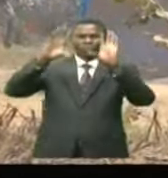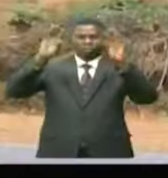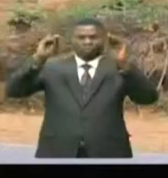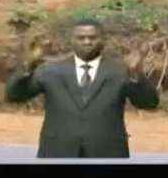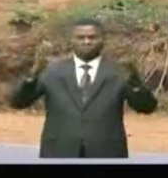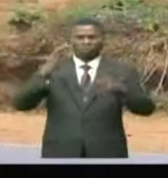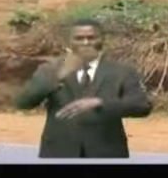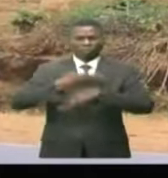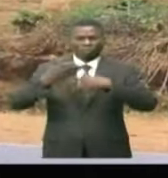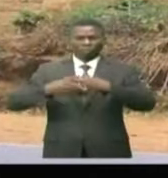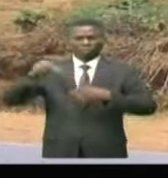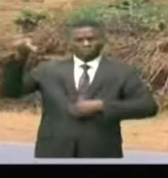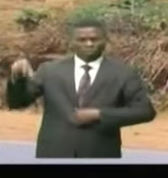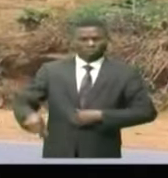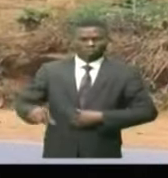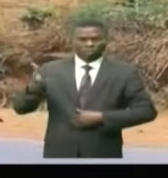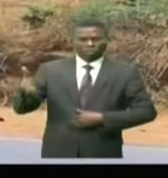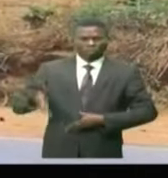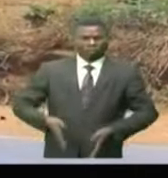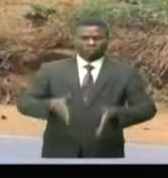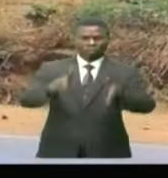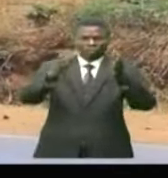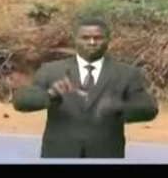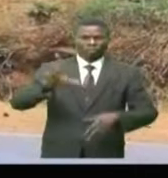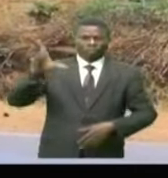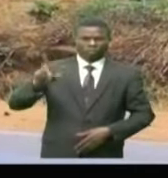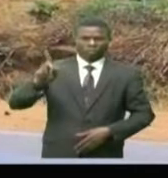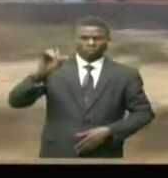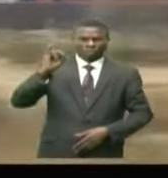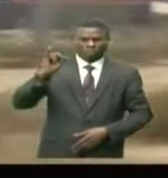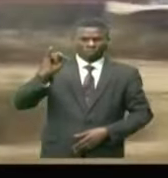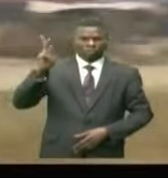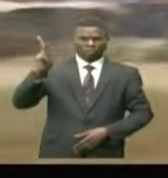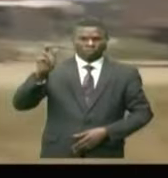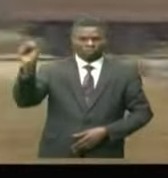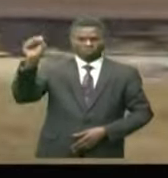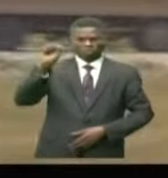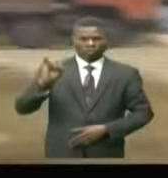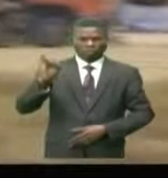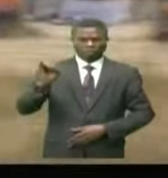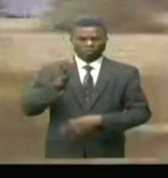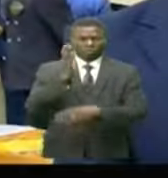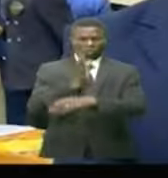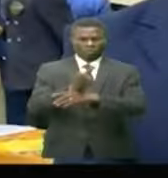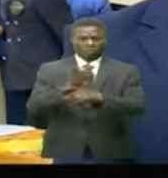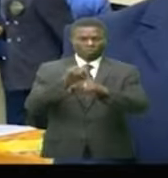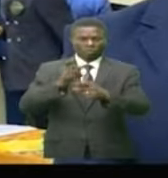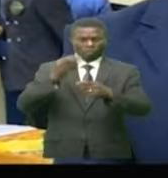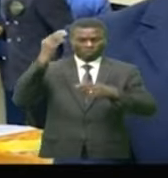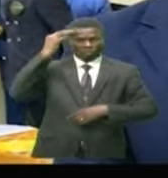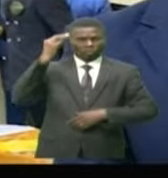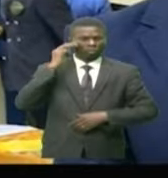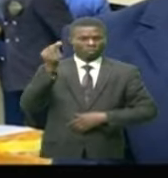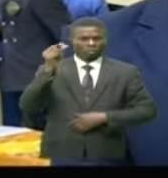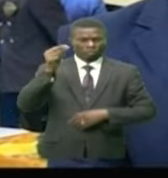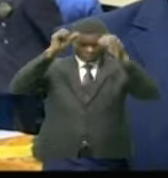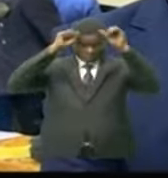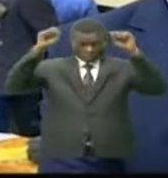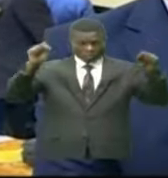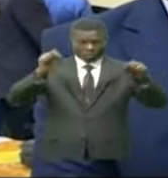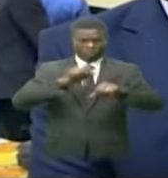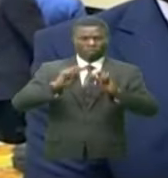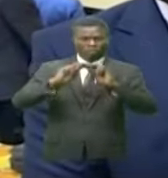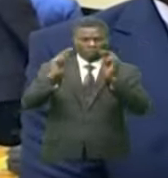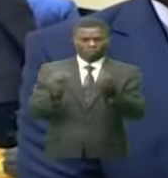dans les quartiers Nguya sur la route Likasi. Sous les orientations de la ministre des Mines, le président de la OSG